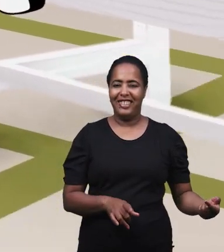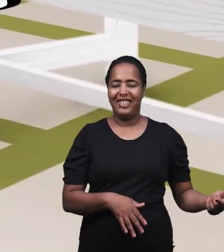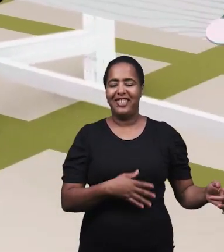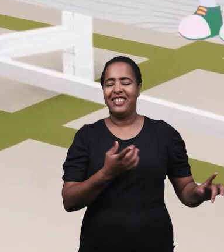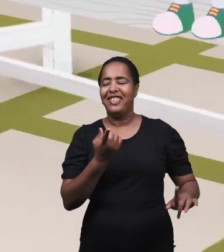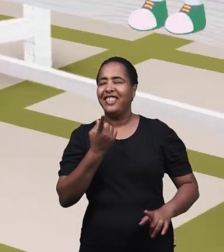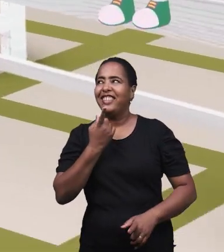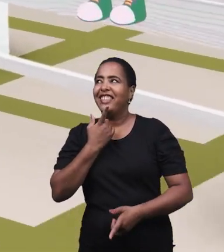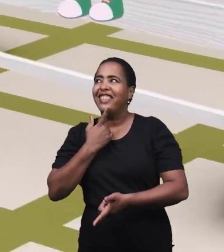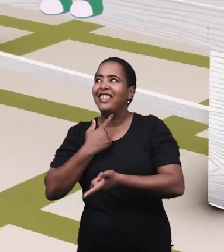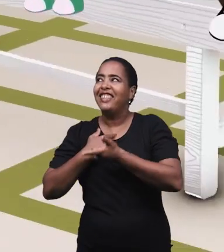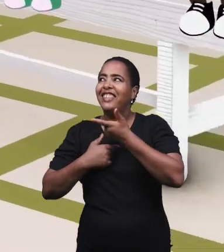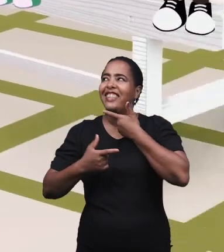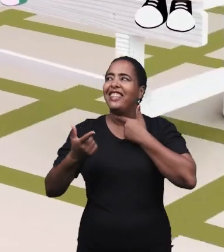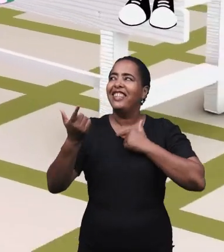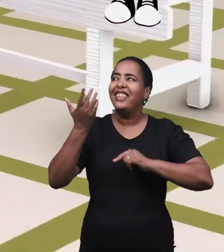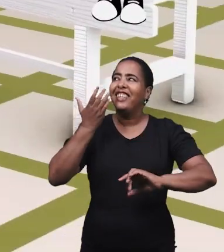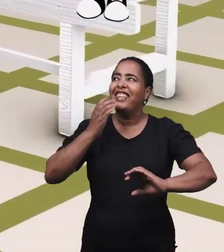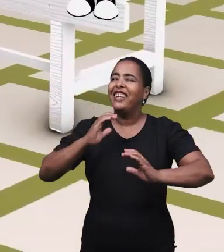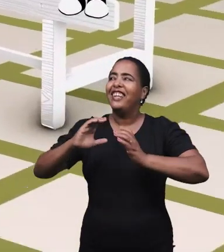Eu quero